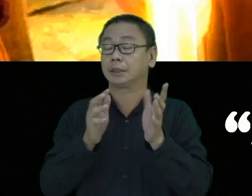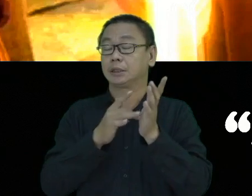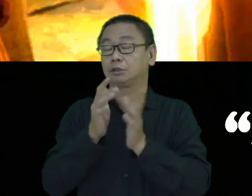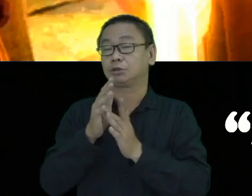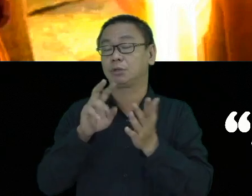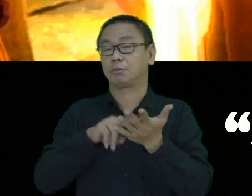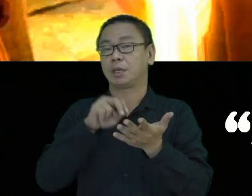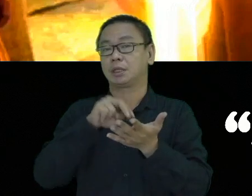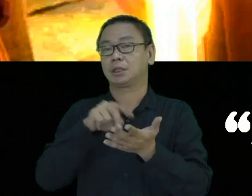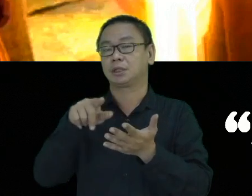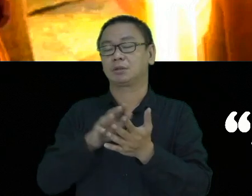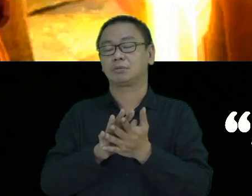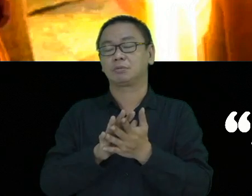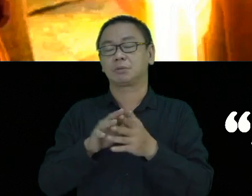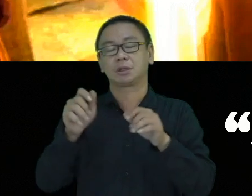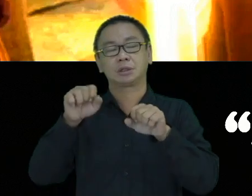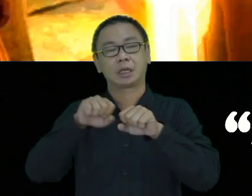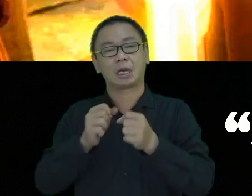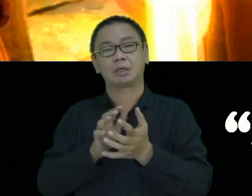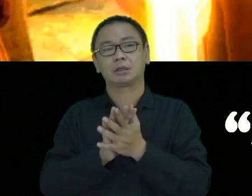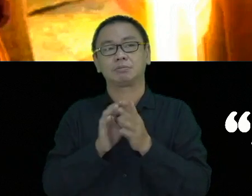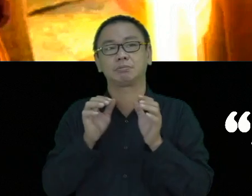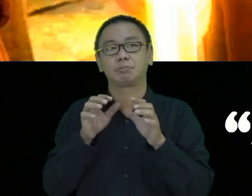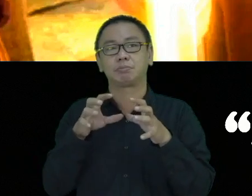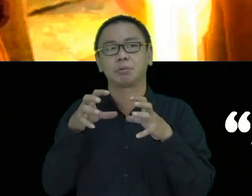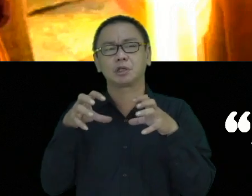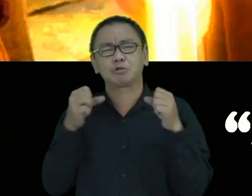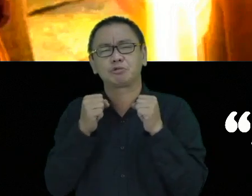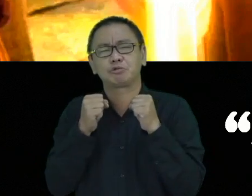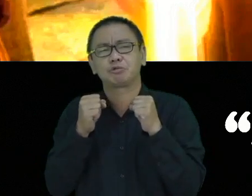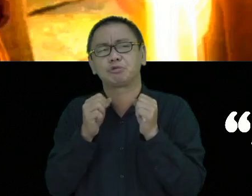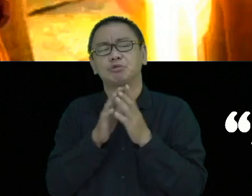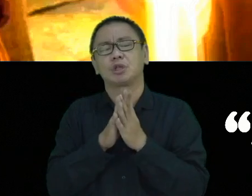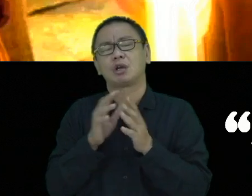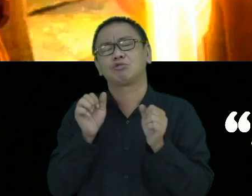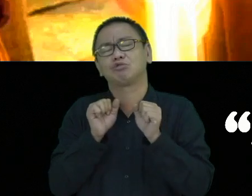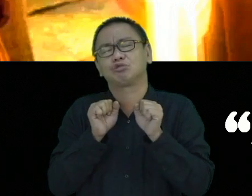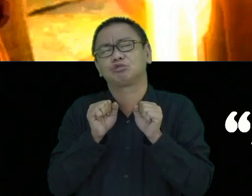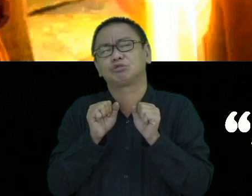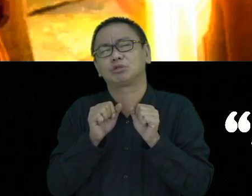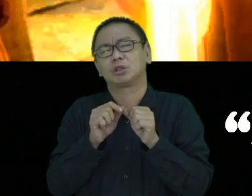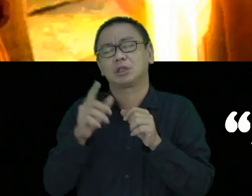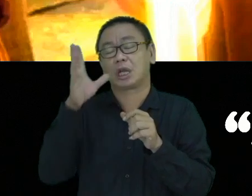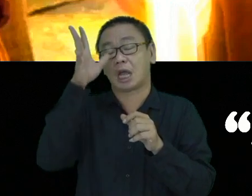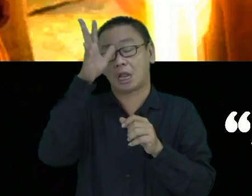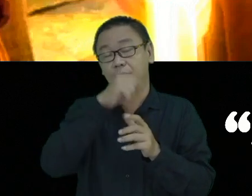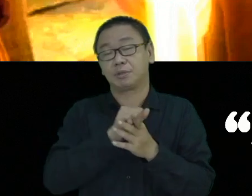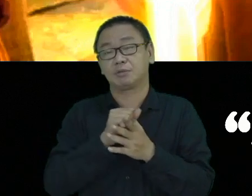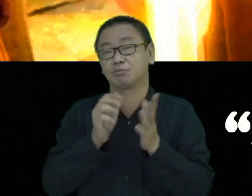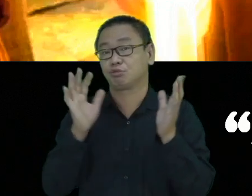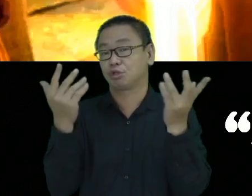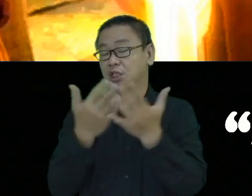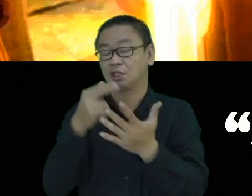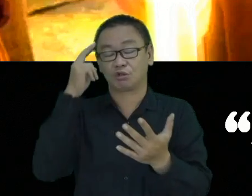memecahkan kebekuan dan perasaan takut yang sedang dialami oleh murid-murid Tuhan. Mereka